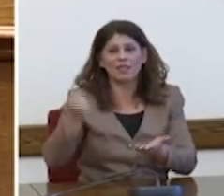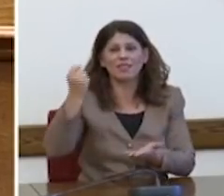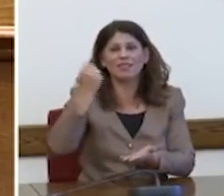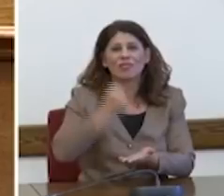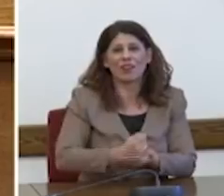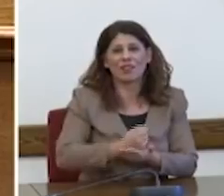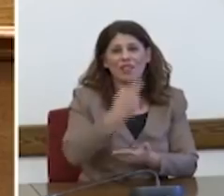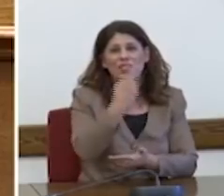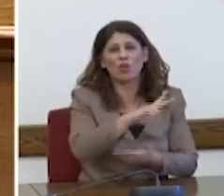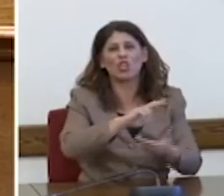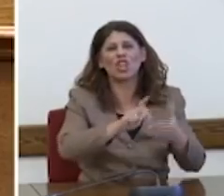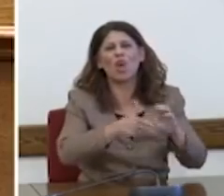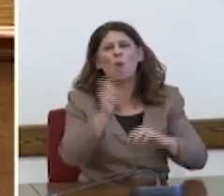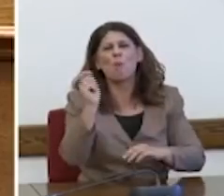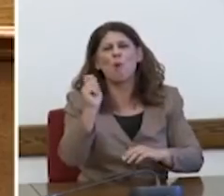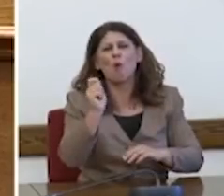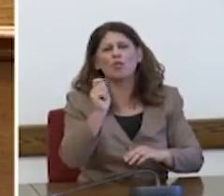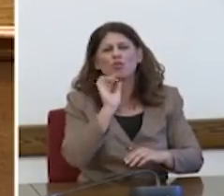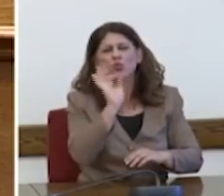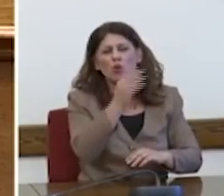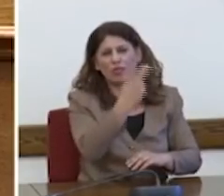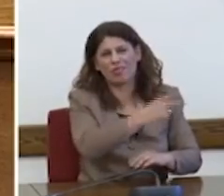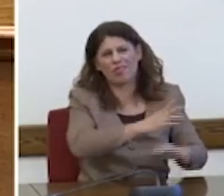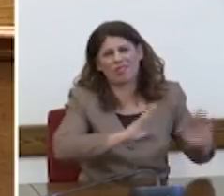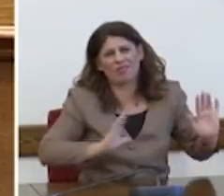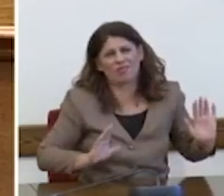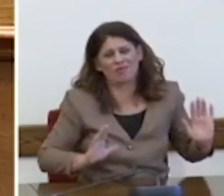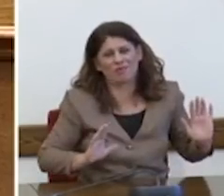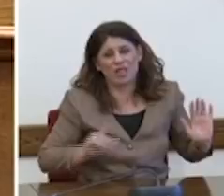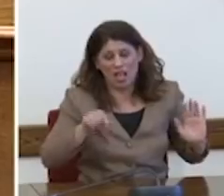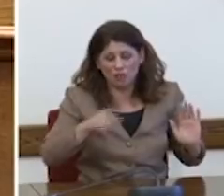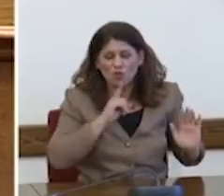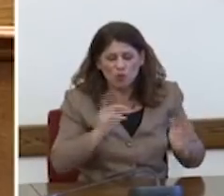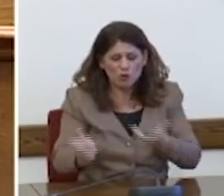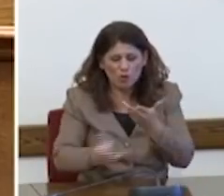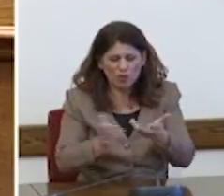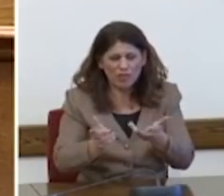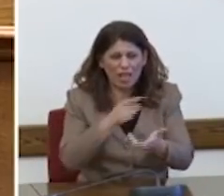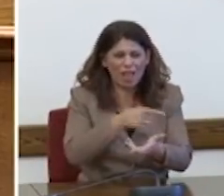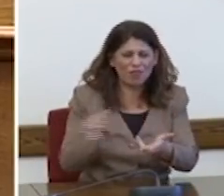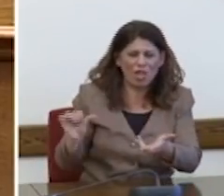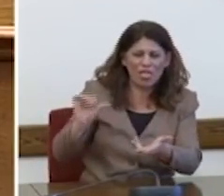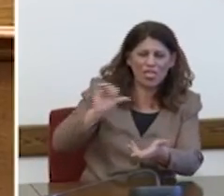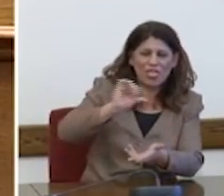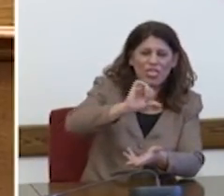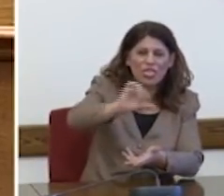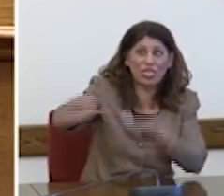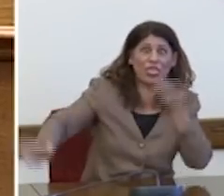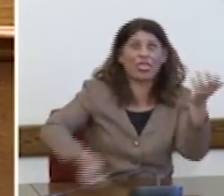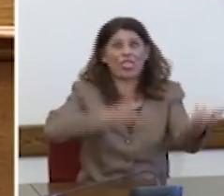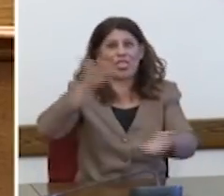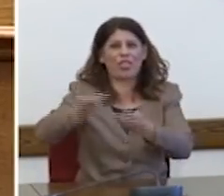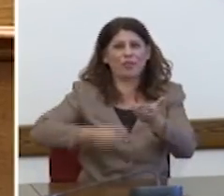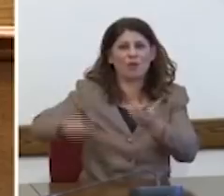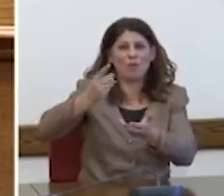των δικών τους γεωπολιτικών επιδιώξεων, ρίχνουν λάδι στη φωτιά και τελικά περιπλέκουν μόνο τα προβλήματα.